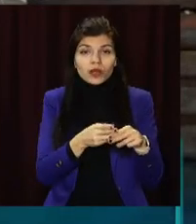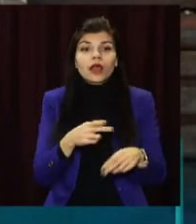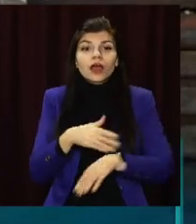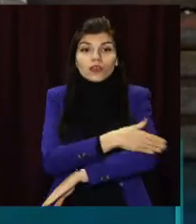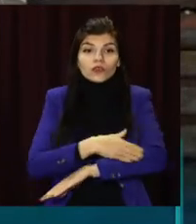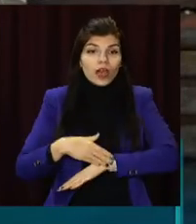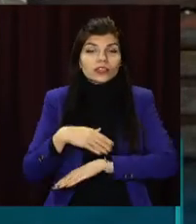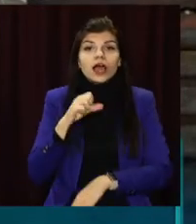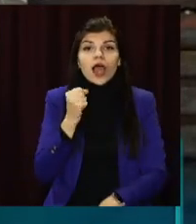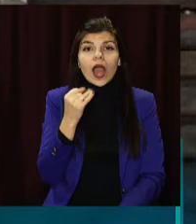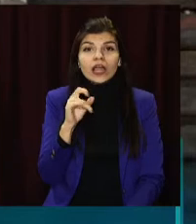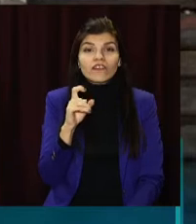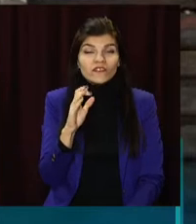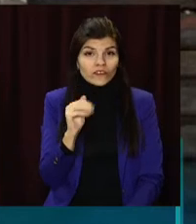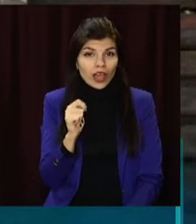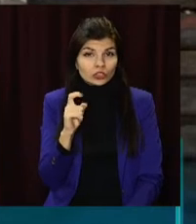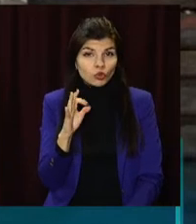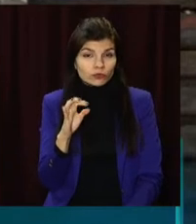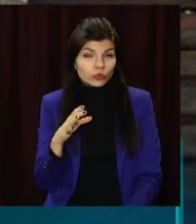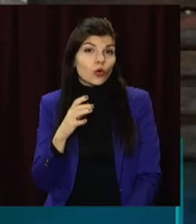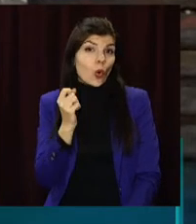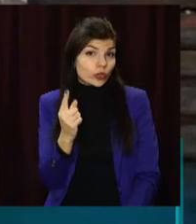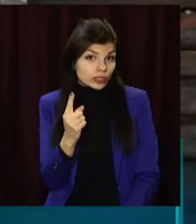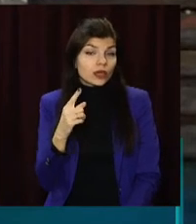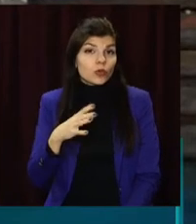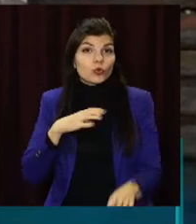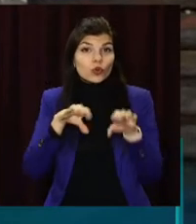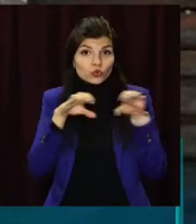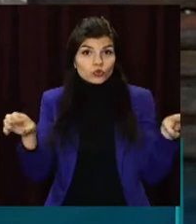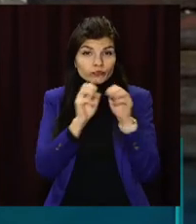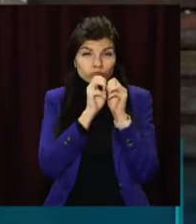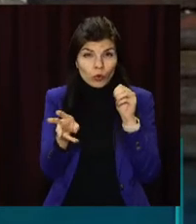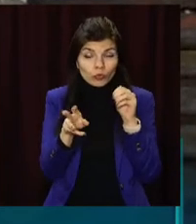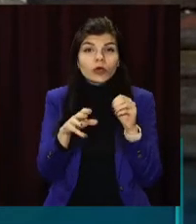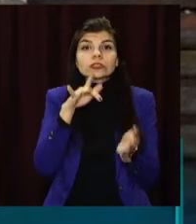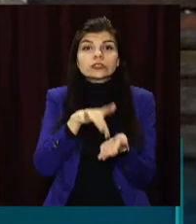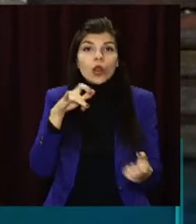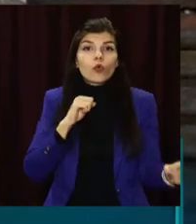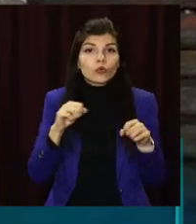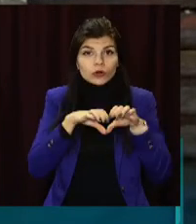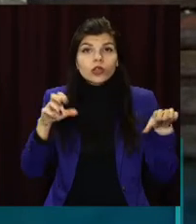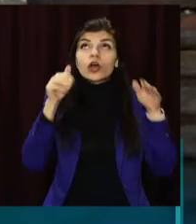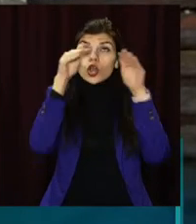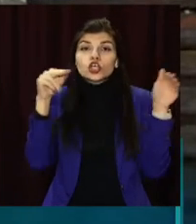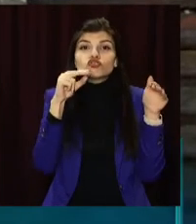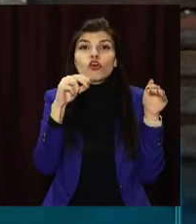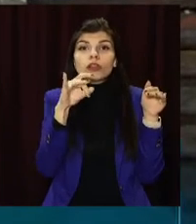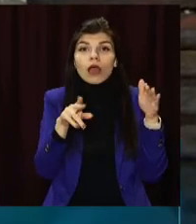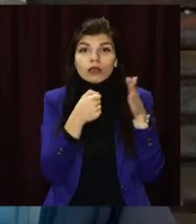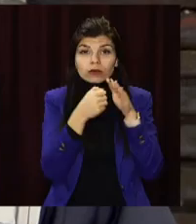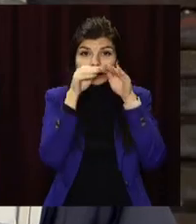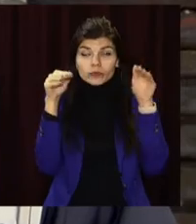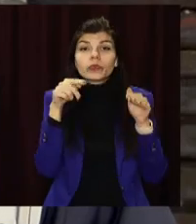Айвазовского, 11, был порыв на трубопроводе центрального отопления на чердаке. Аварийная